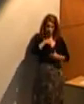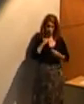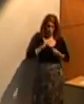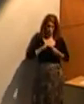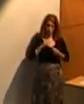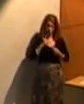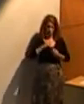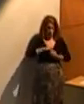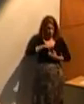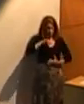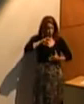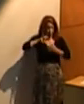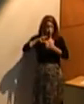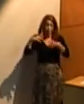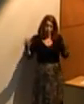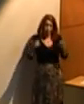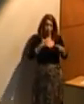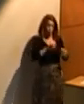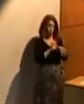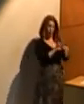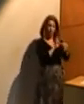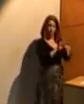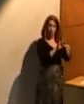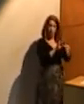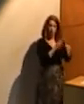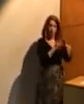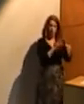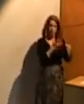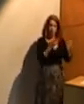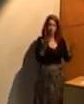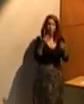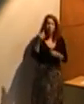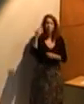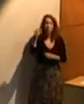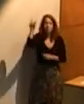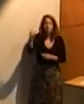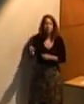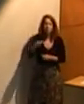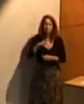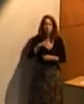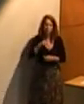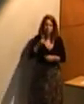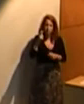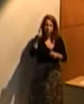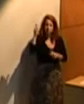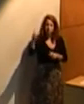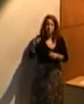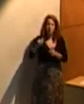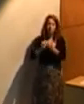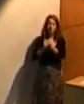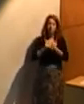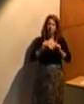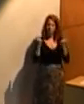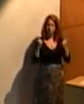reçoit car en effet effectivement c'était un petit peu le cas pistorius on connaît tous cet athlète qui avaient des lames à la place de ses jambes qu'effectivement à des